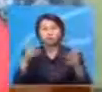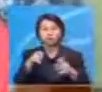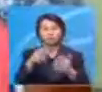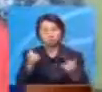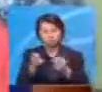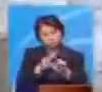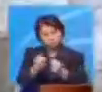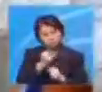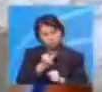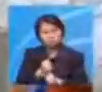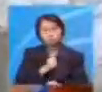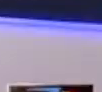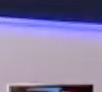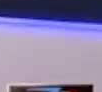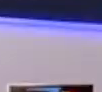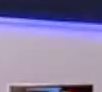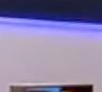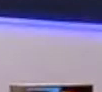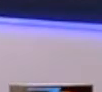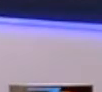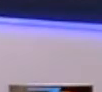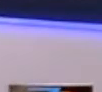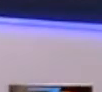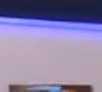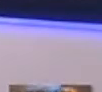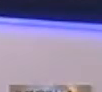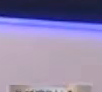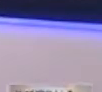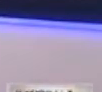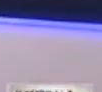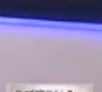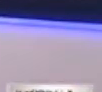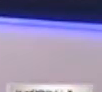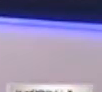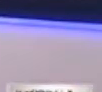berusaha sendiri dengan itu Assalamualaikum dan salam sejahtera